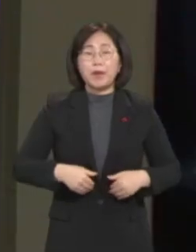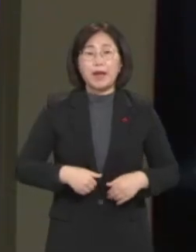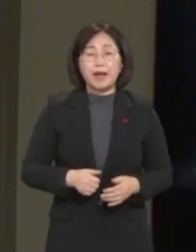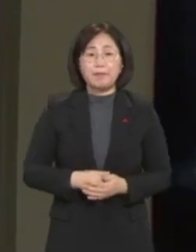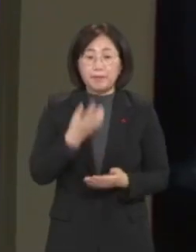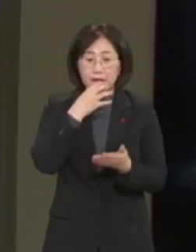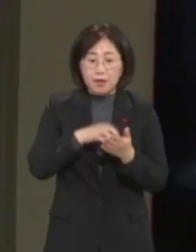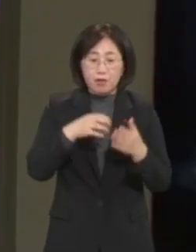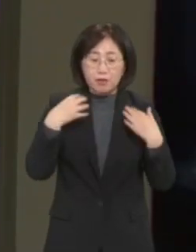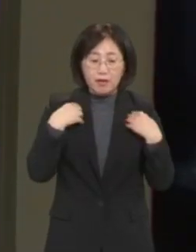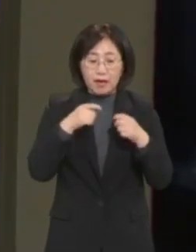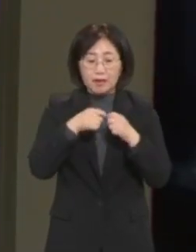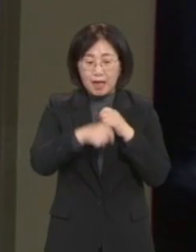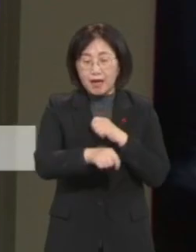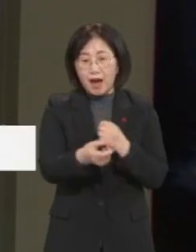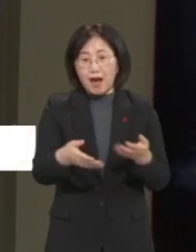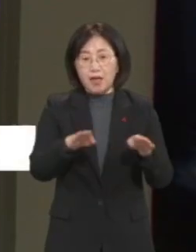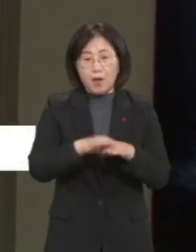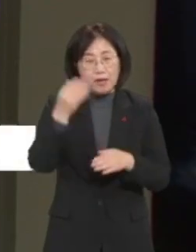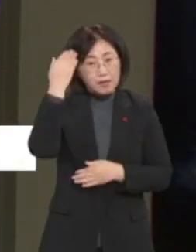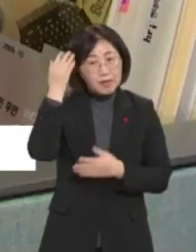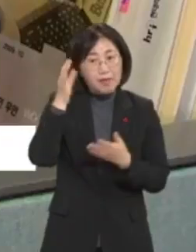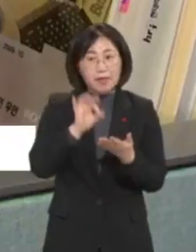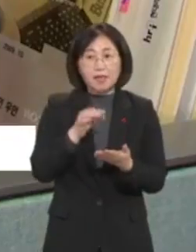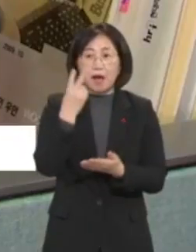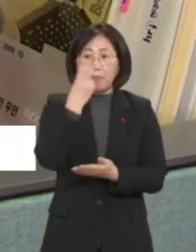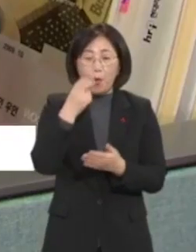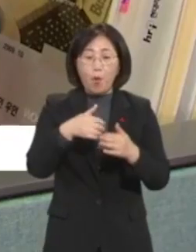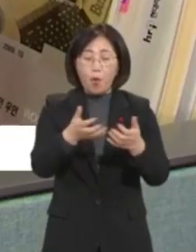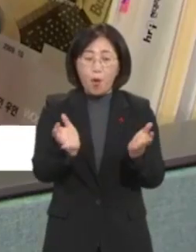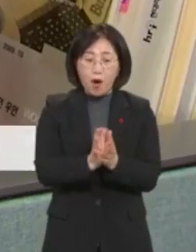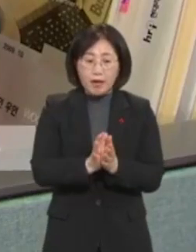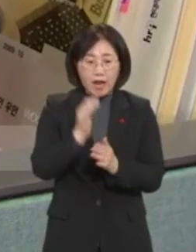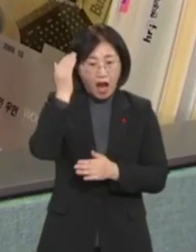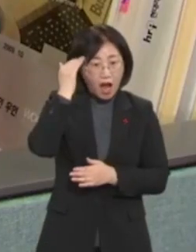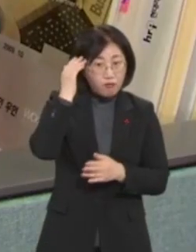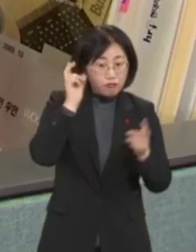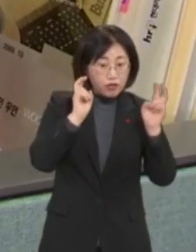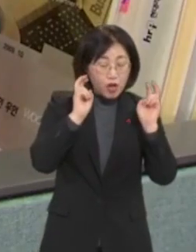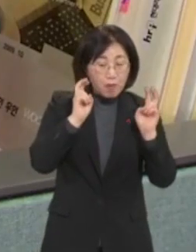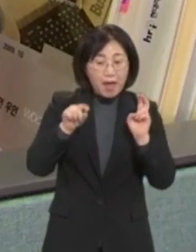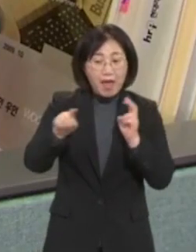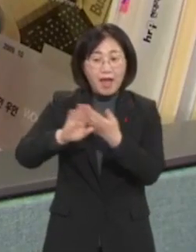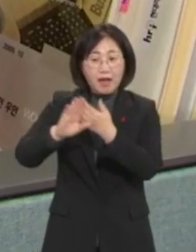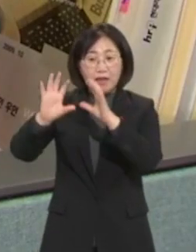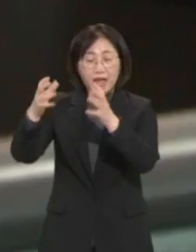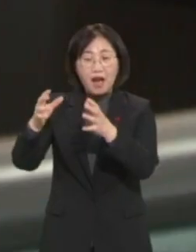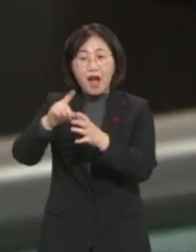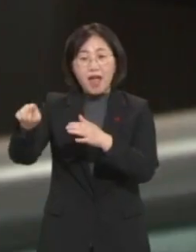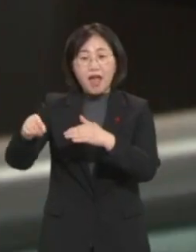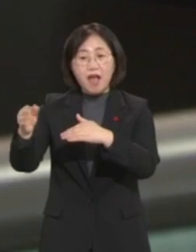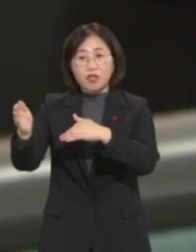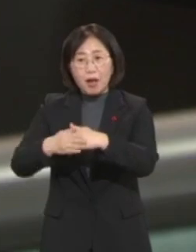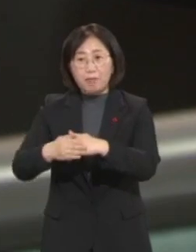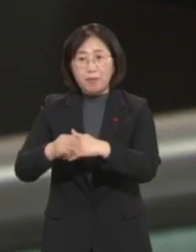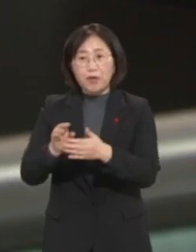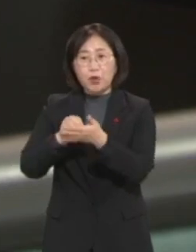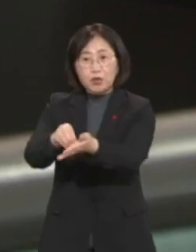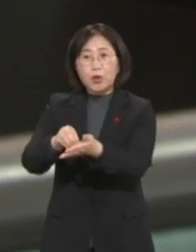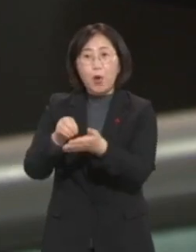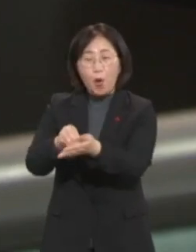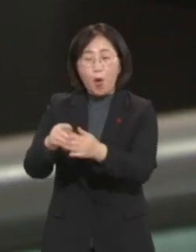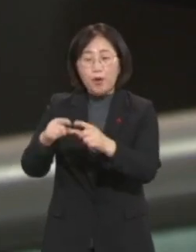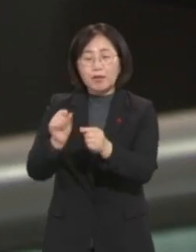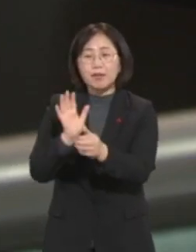특허청과 산하기관 지식재산 보호원 국내 기업들의 해외 상표 등록 업무와 비용을 무료로 지원하고